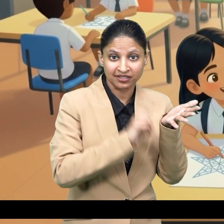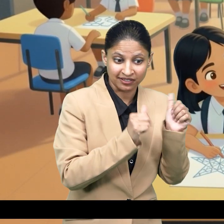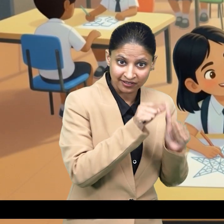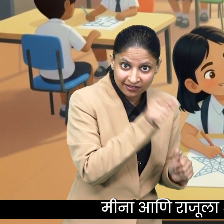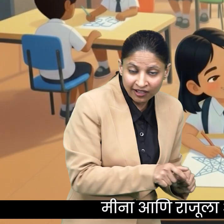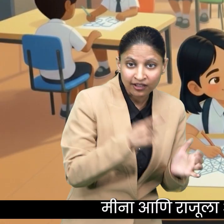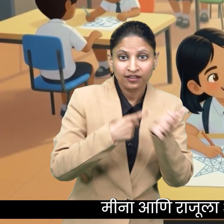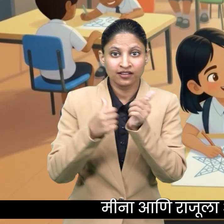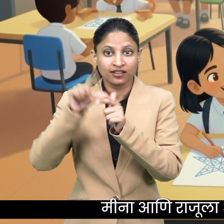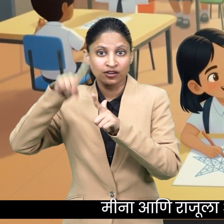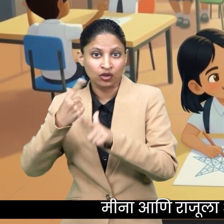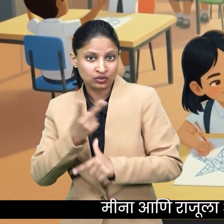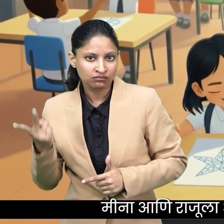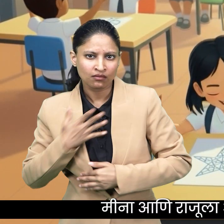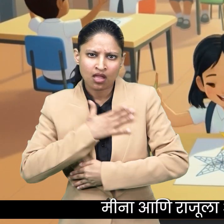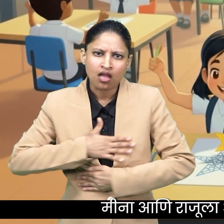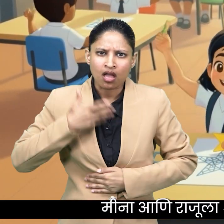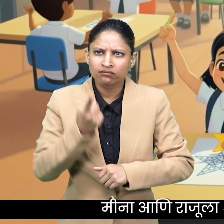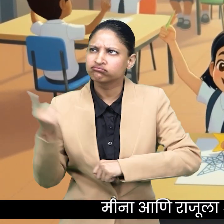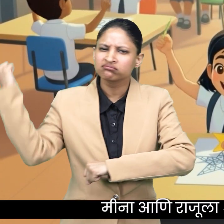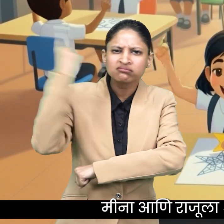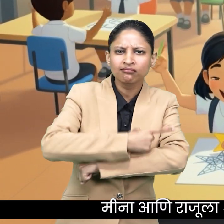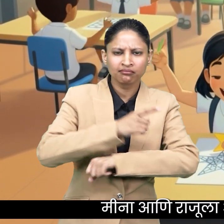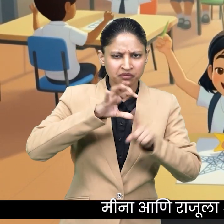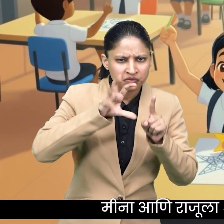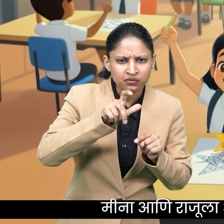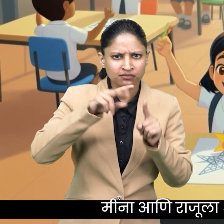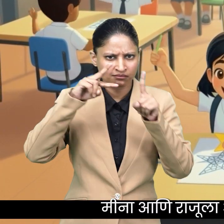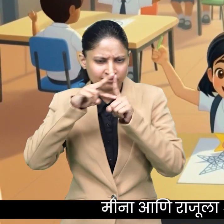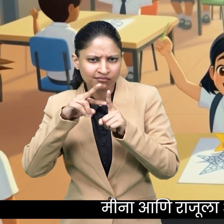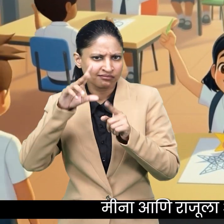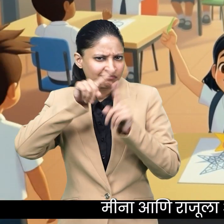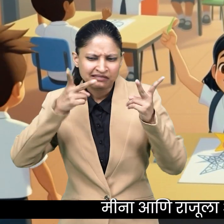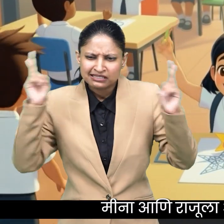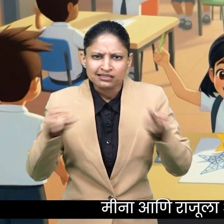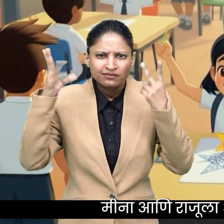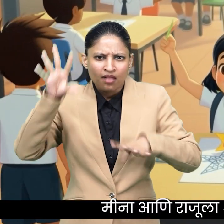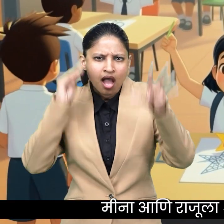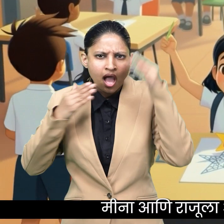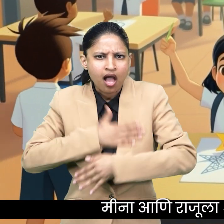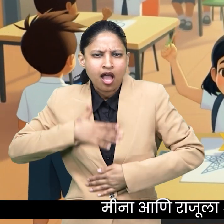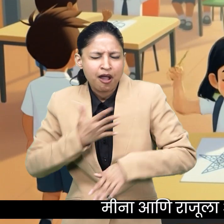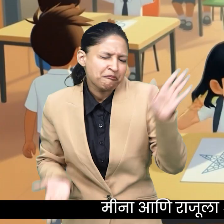वा, मीना आणि राजूला आज आकारांबद्दल शिकायला खूप मजा आली.